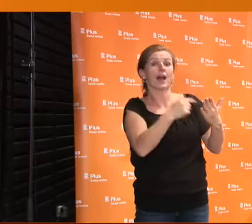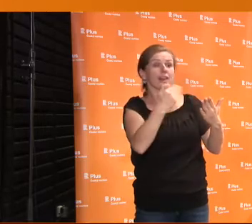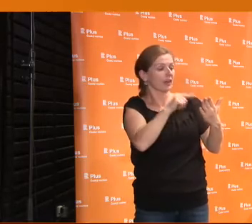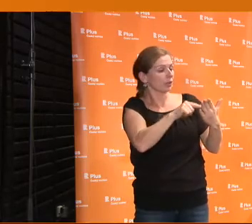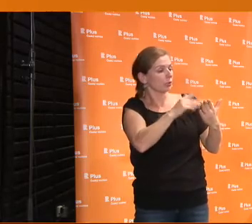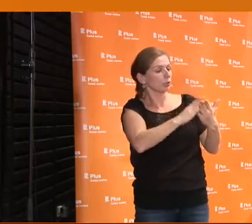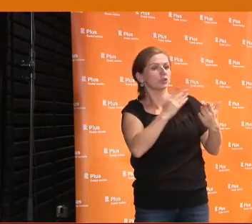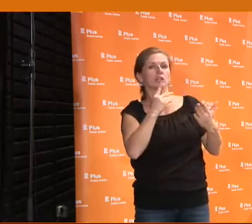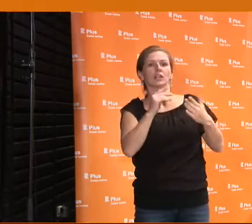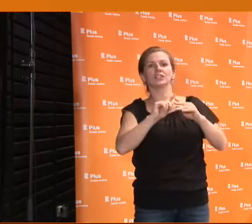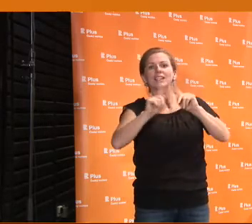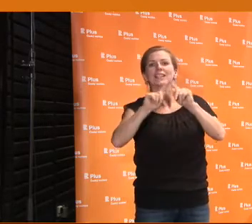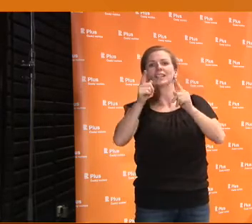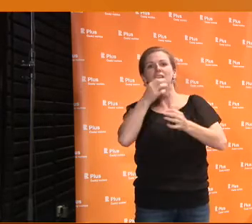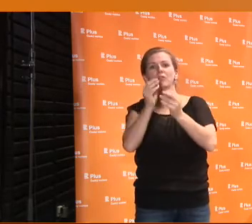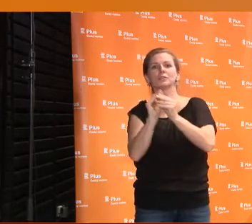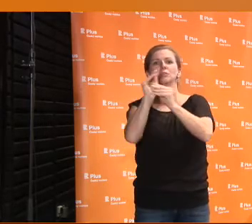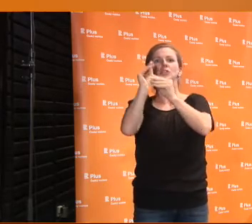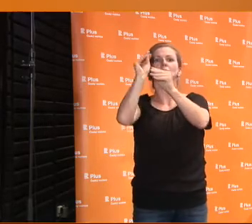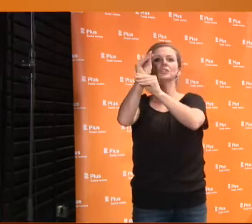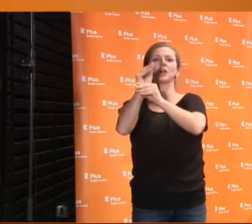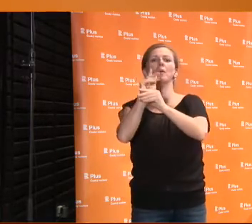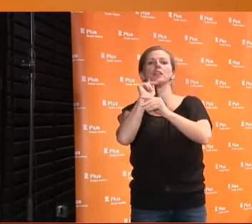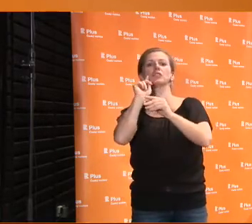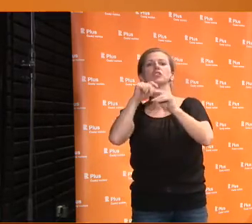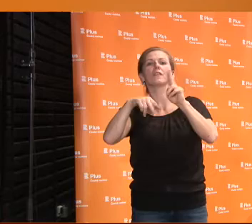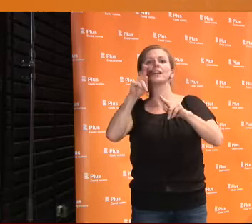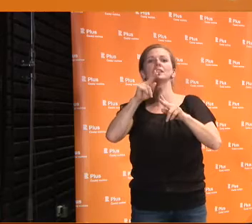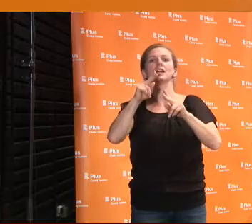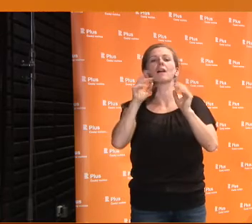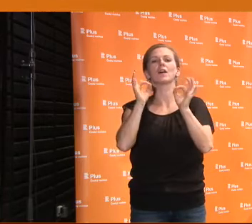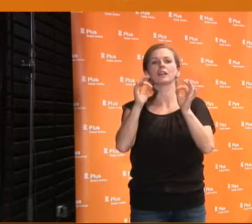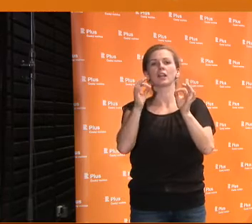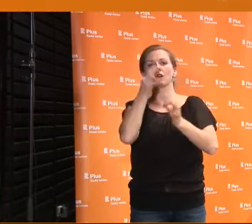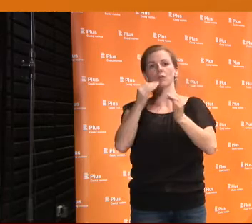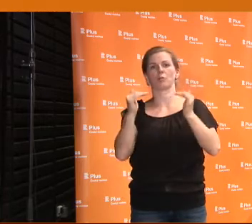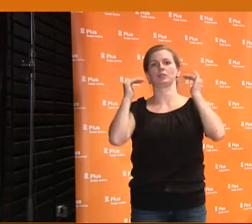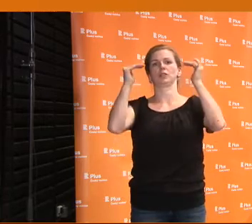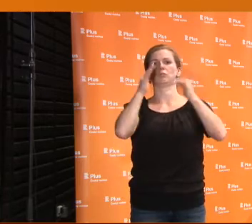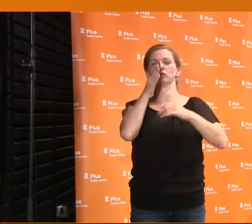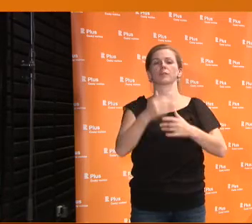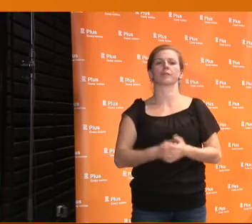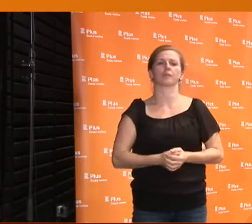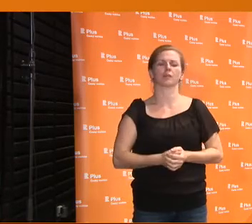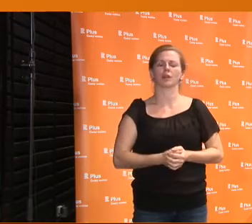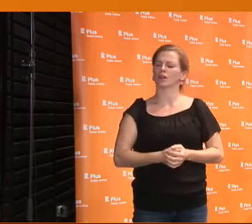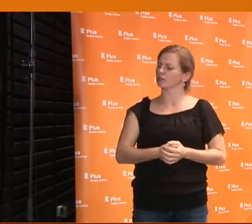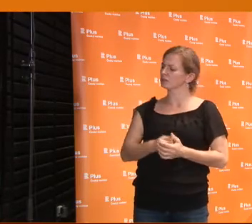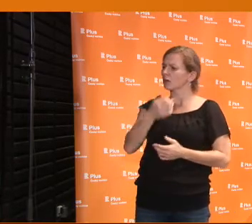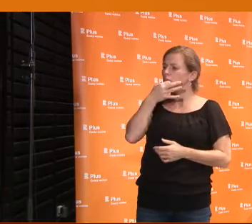Maříku, bude to fungovat tak, že u té kreativity právě počítače nebo roboti budou